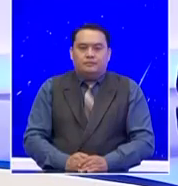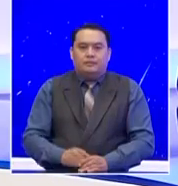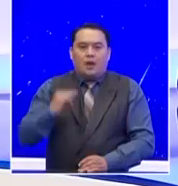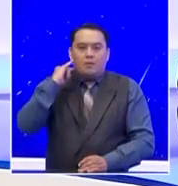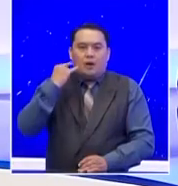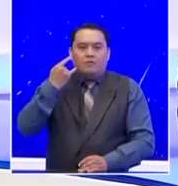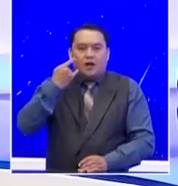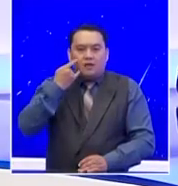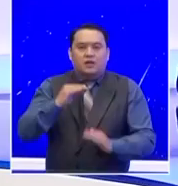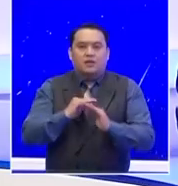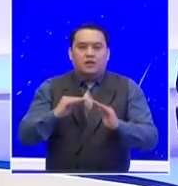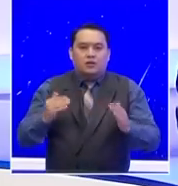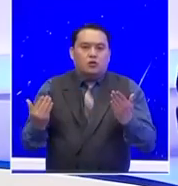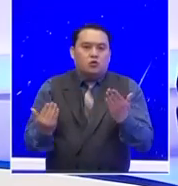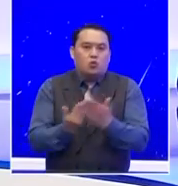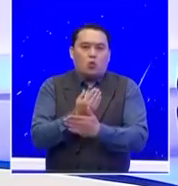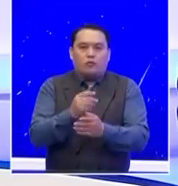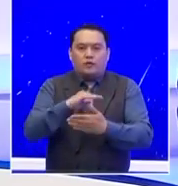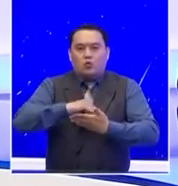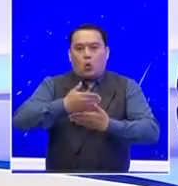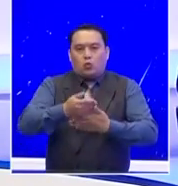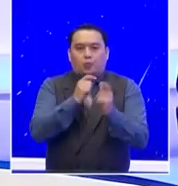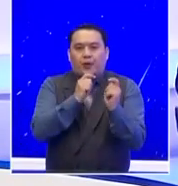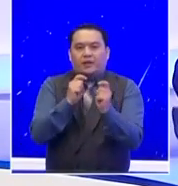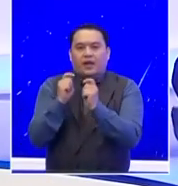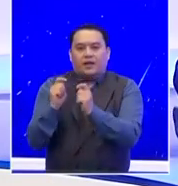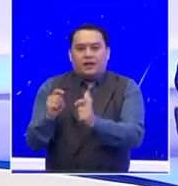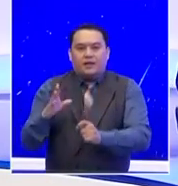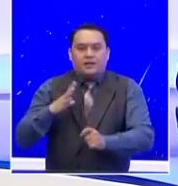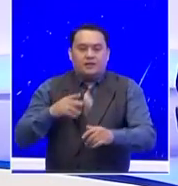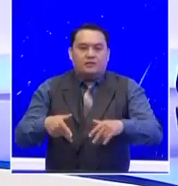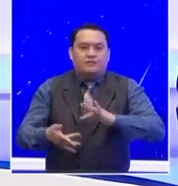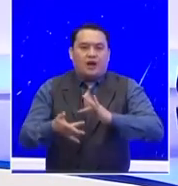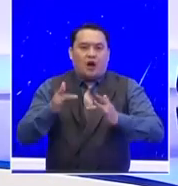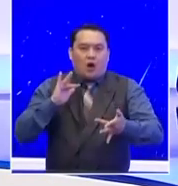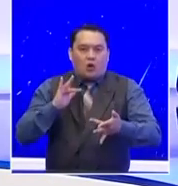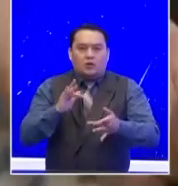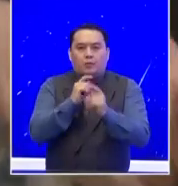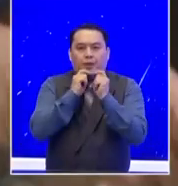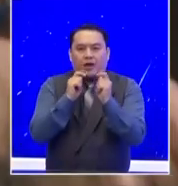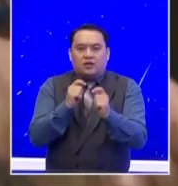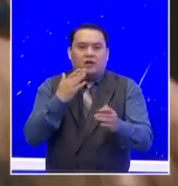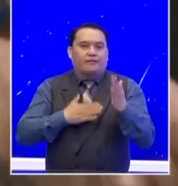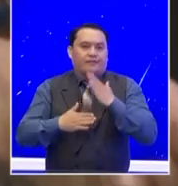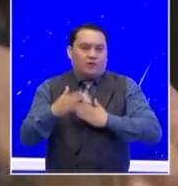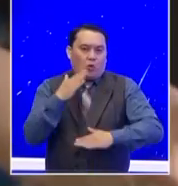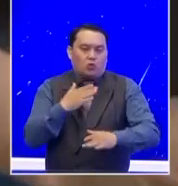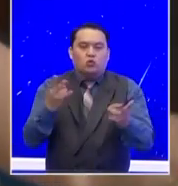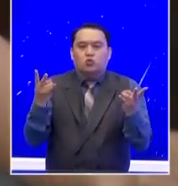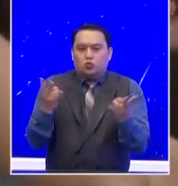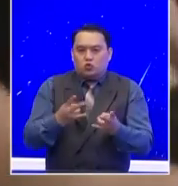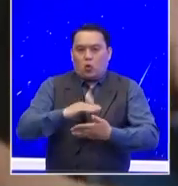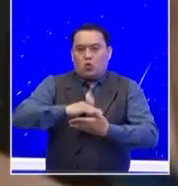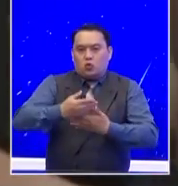Павлодарским школьникам подарили ноутбуки. В период, когда они обучаются дистанционно, такие презенты оказались очень кстати.